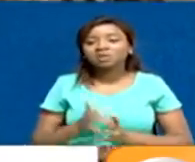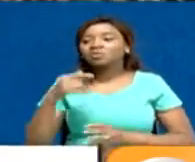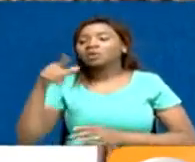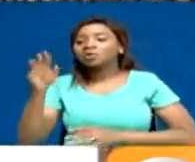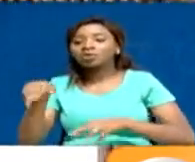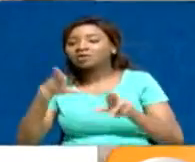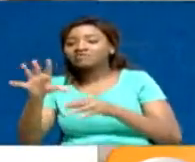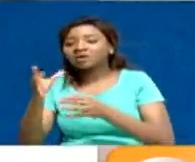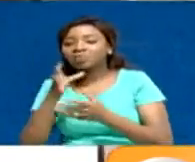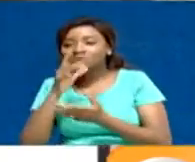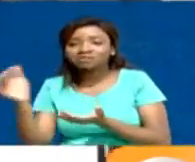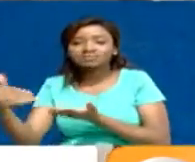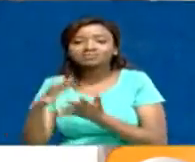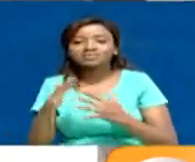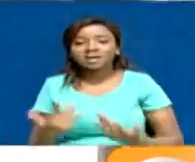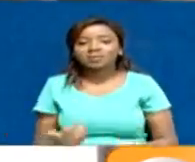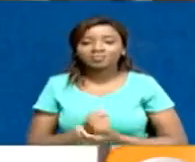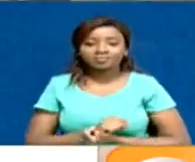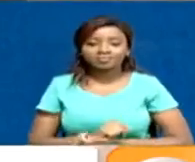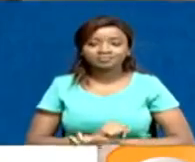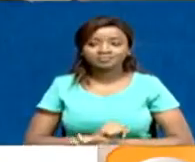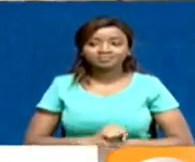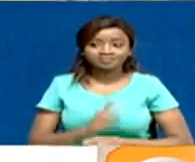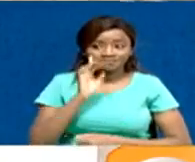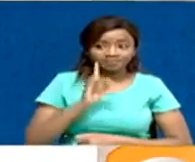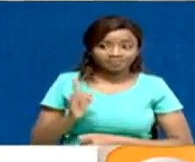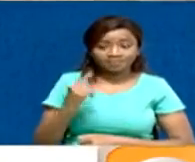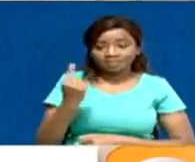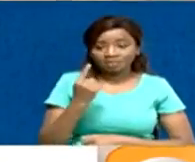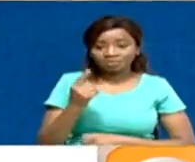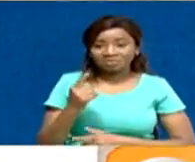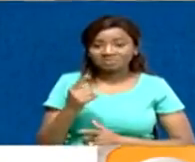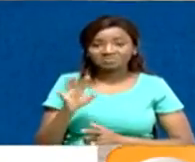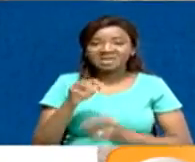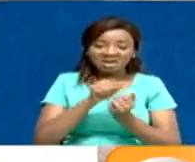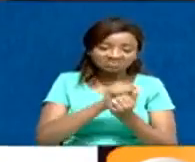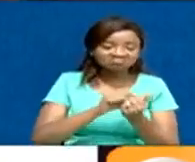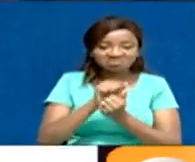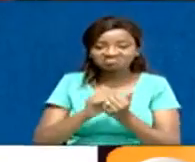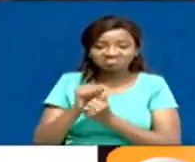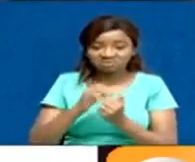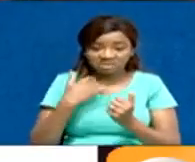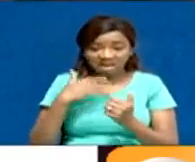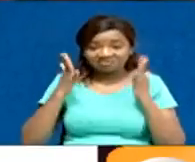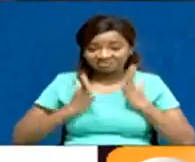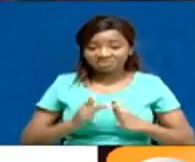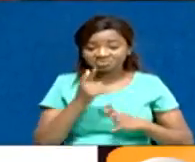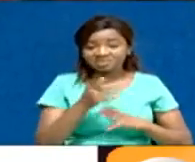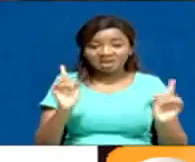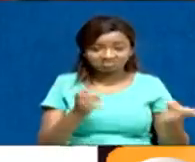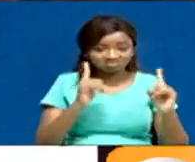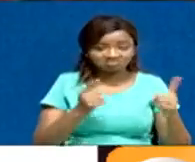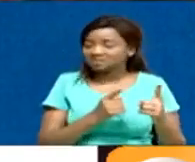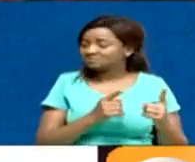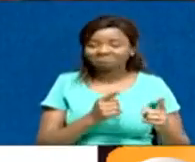mtoni kuchota maji na nini? Kwa kawaida punda huwa hawalindwi na mchungaji wanapokuwa malishoni, na hiyo imekuwa nafasi nzuri ya